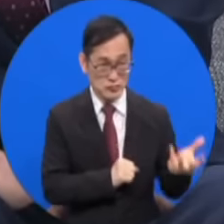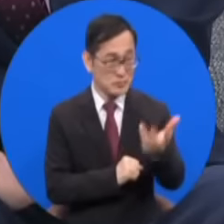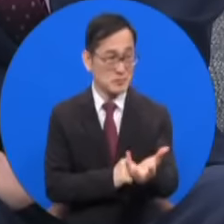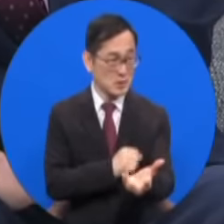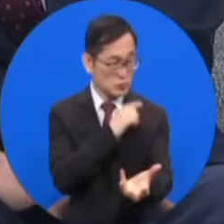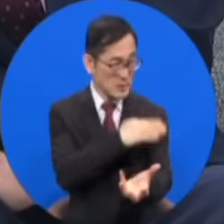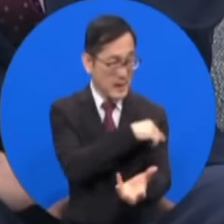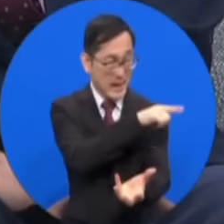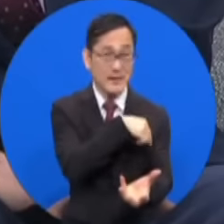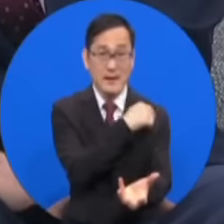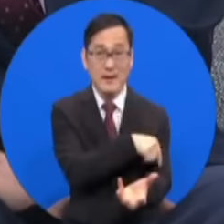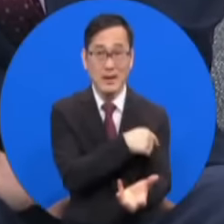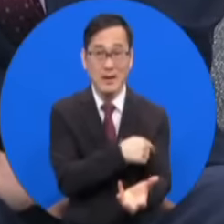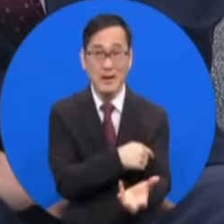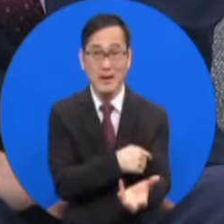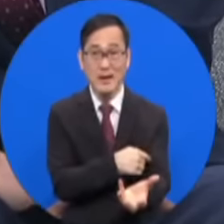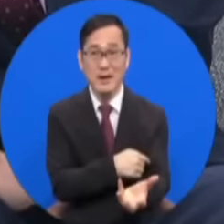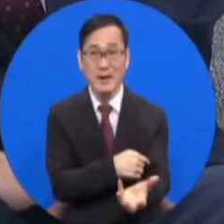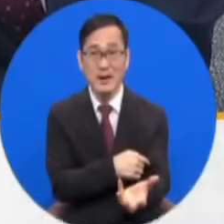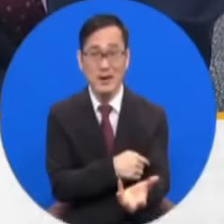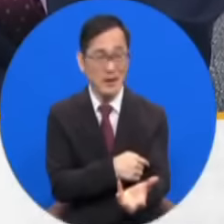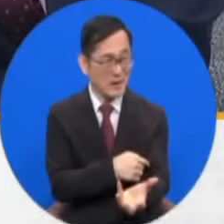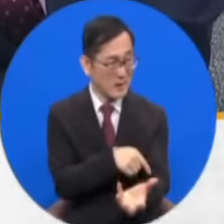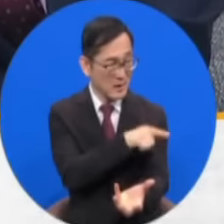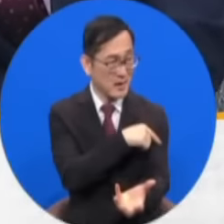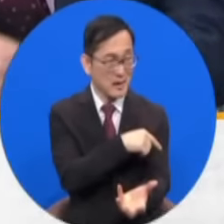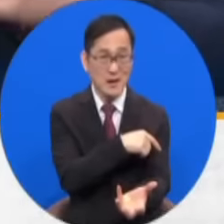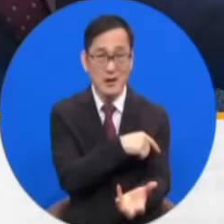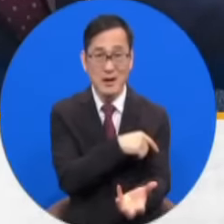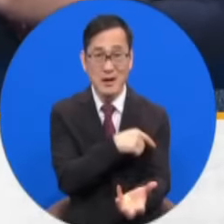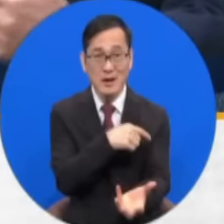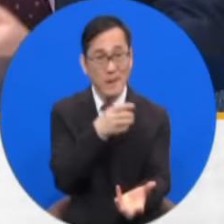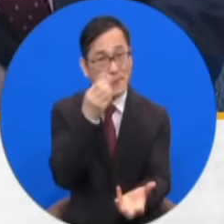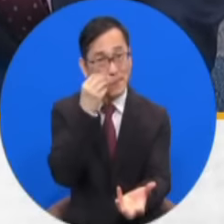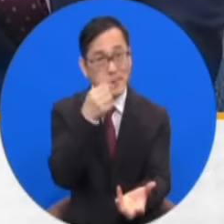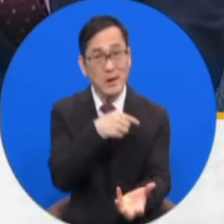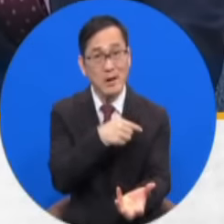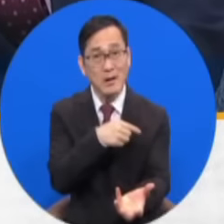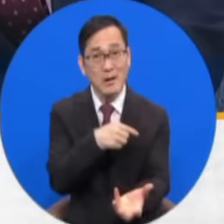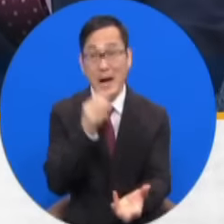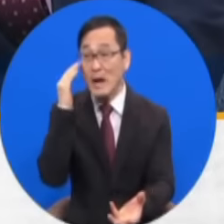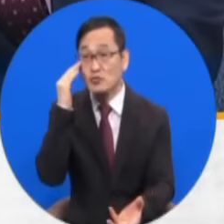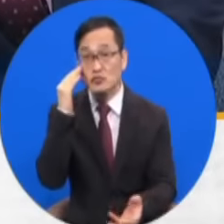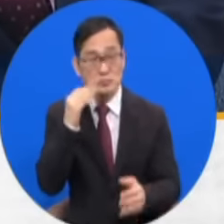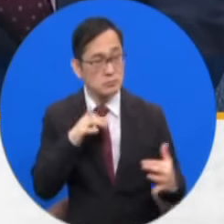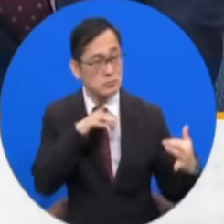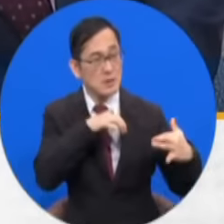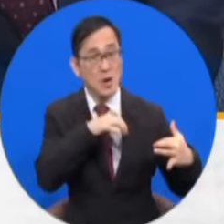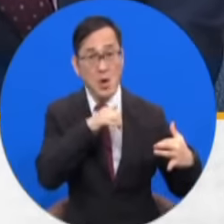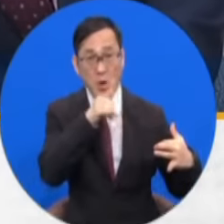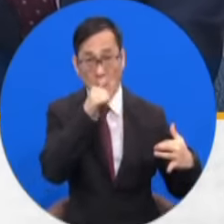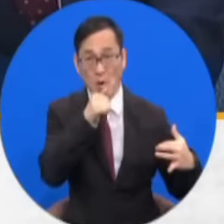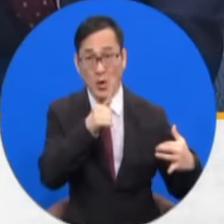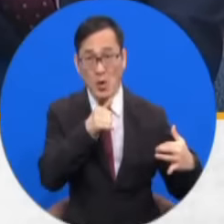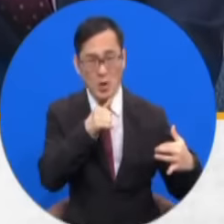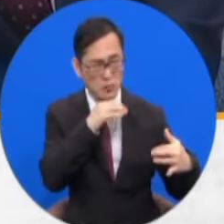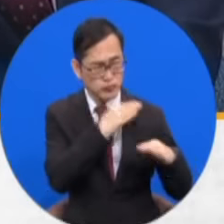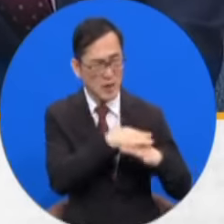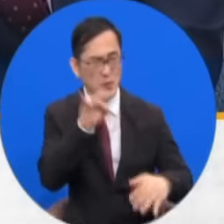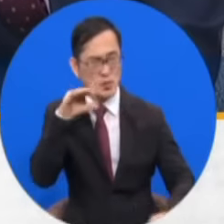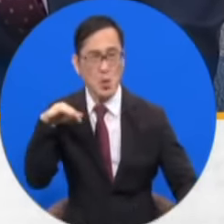내부에서는 불안감이 있습니다 아 북한 본토가 그렇습니다 왜 우리하고 이제 그 대치를 하고 있기 때문에 우리는 뭐 북한을